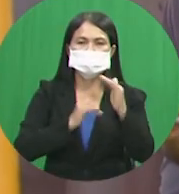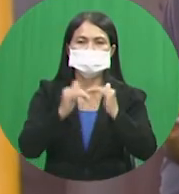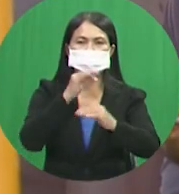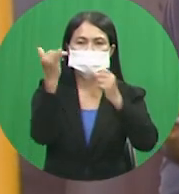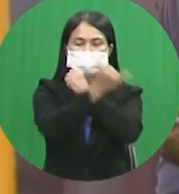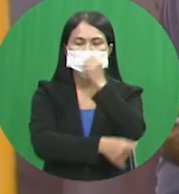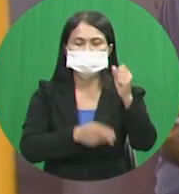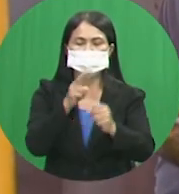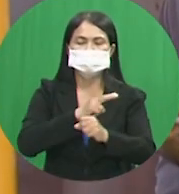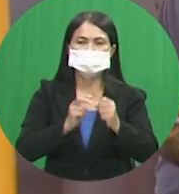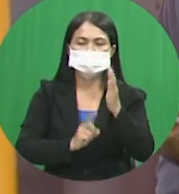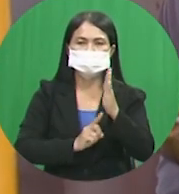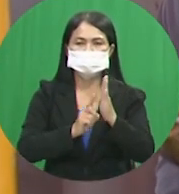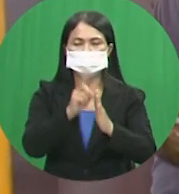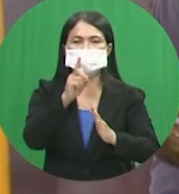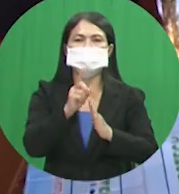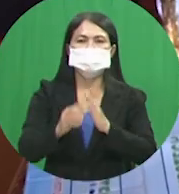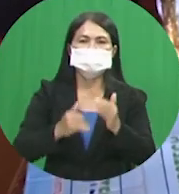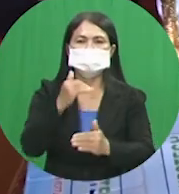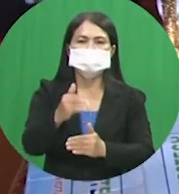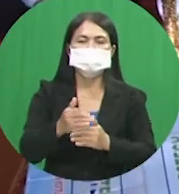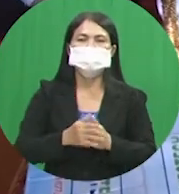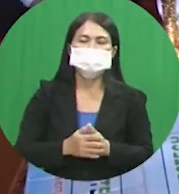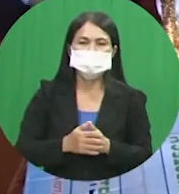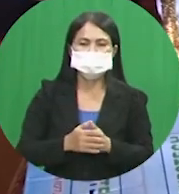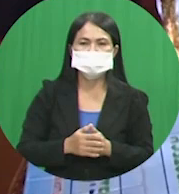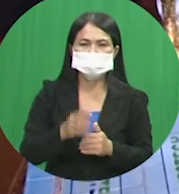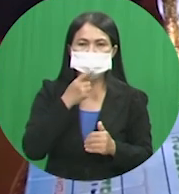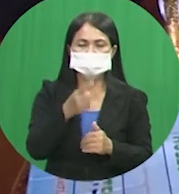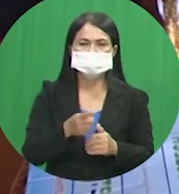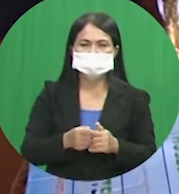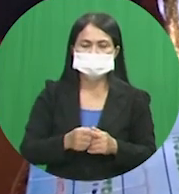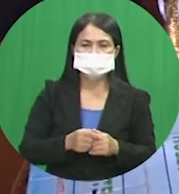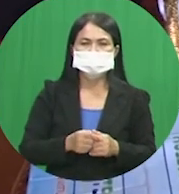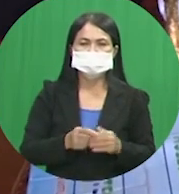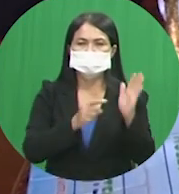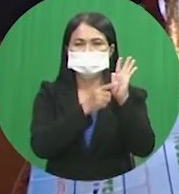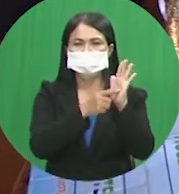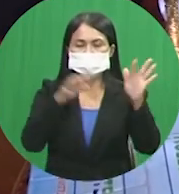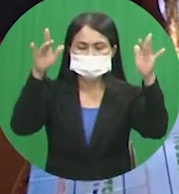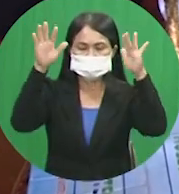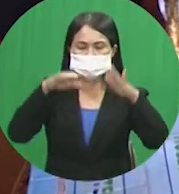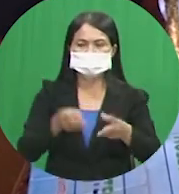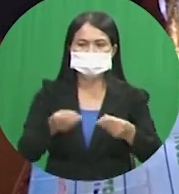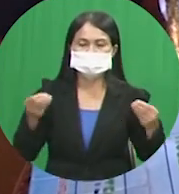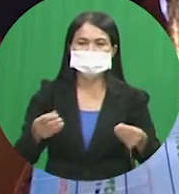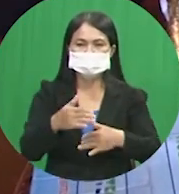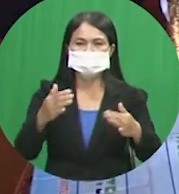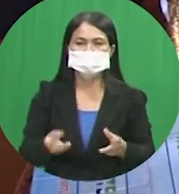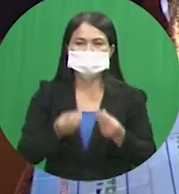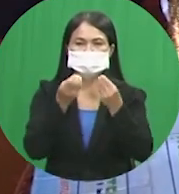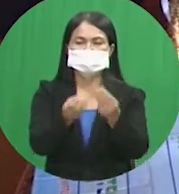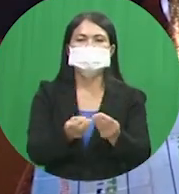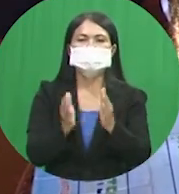ប្រទេសជាតិយើងឲ្យមានការរីកចម្រើនជាលំដាប់សូមបញ្ជាក់ជូនថាទៀនព្រះវស្សានិងទេយ្យទៀនដែលនាំយ